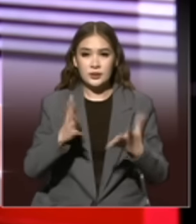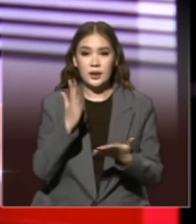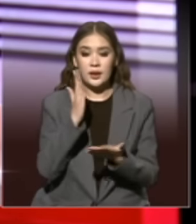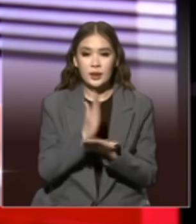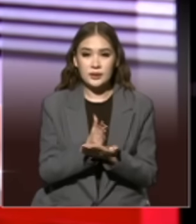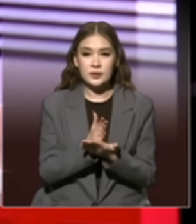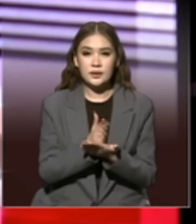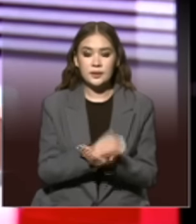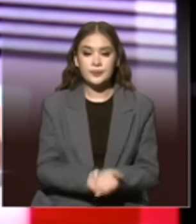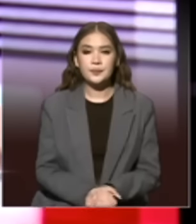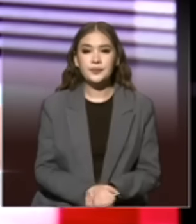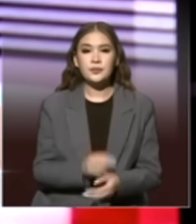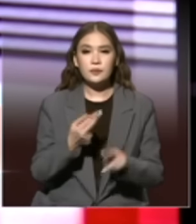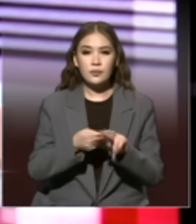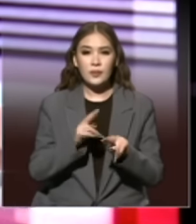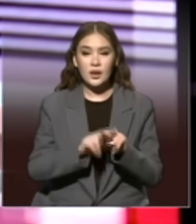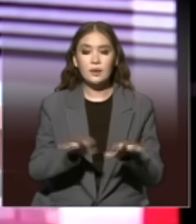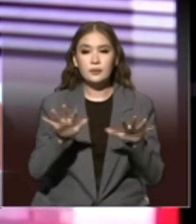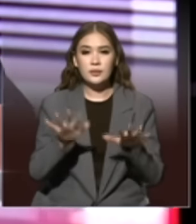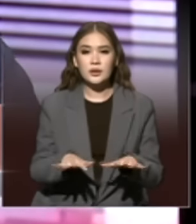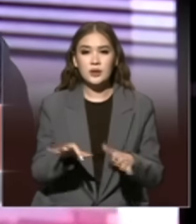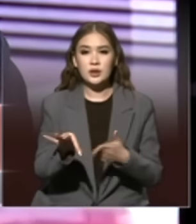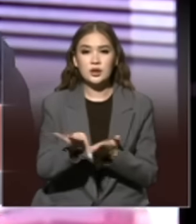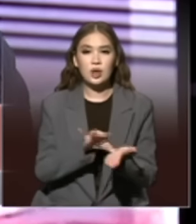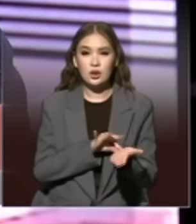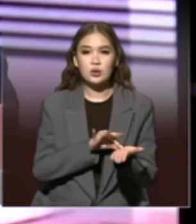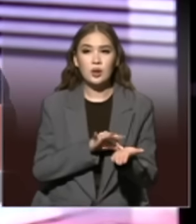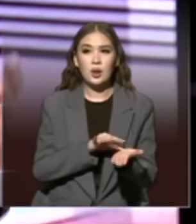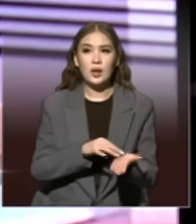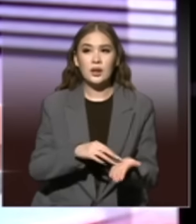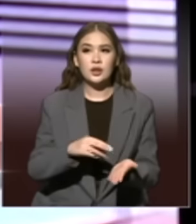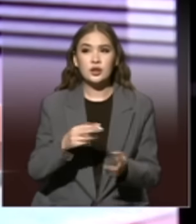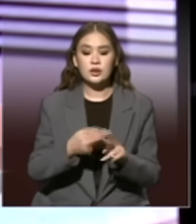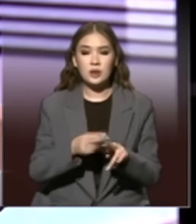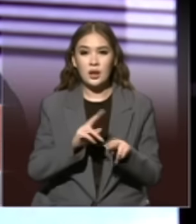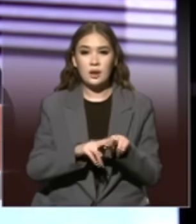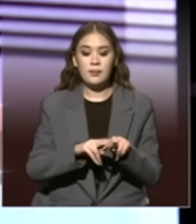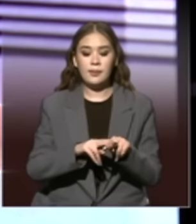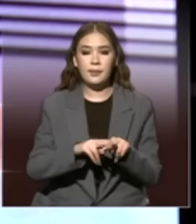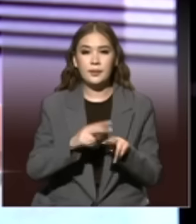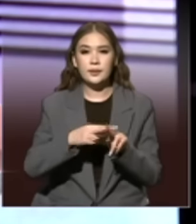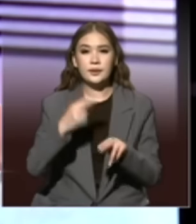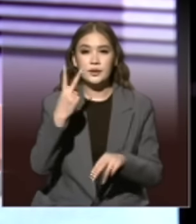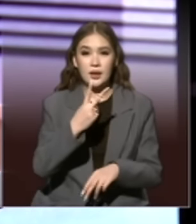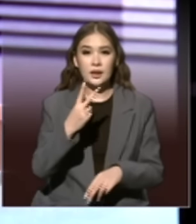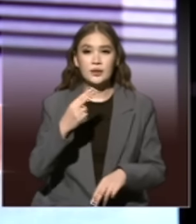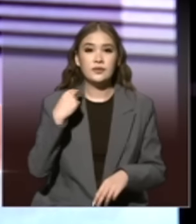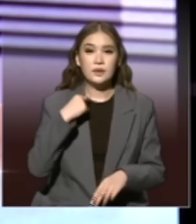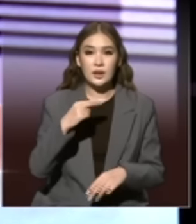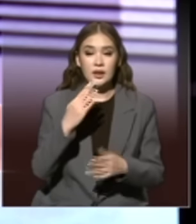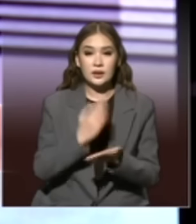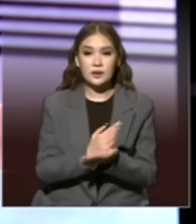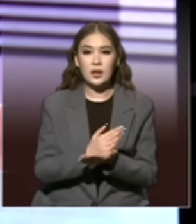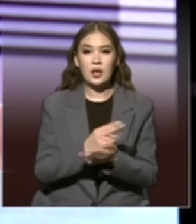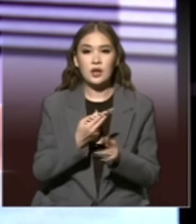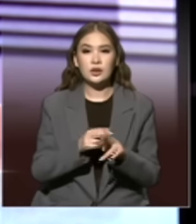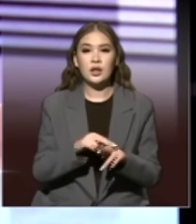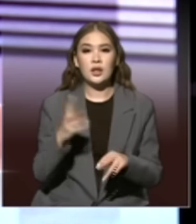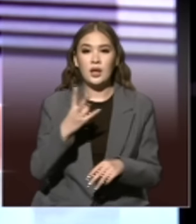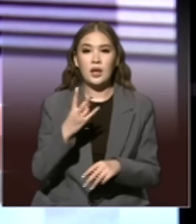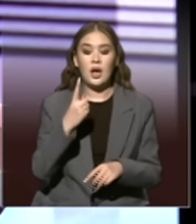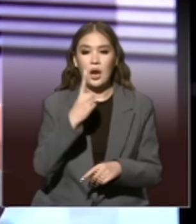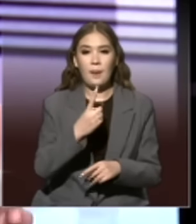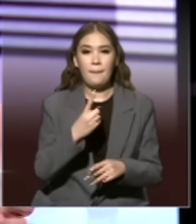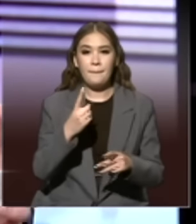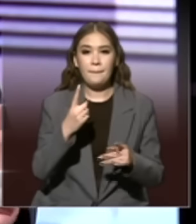болса, сол жерде мынау жаза тағайындалған, мысалы, екі қылмыс жасалып отыр, соған біреуіне я сіңіру жолымен,